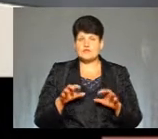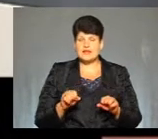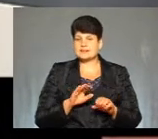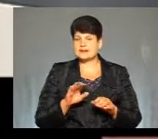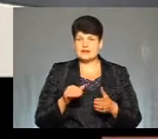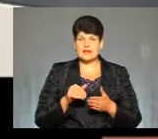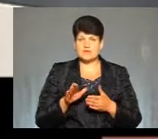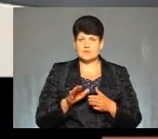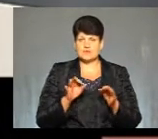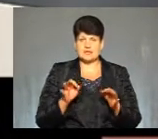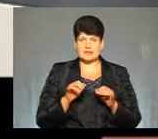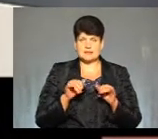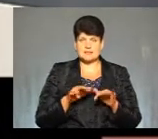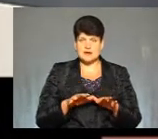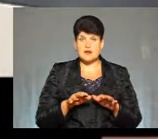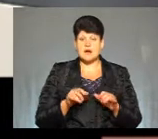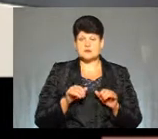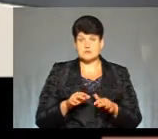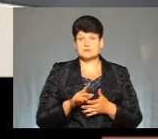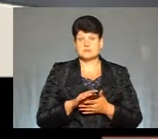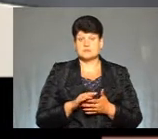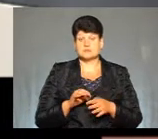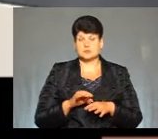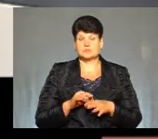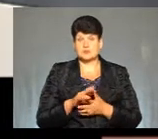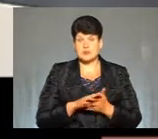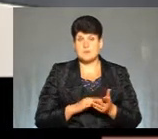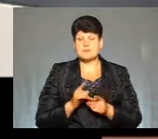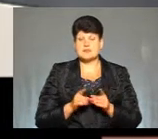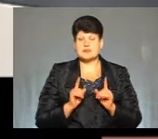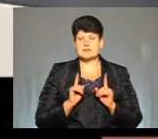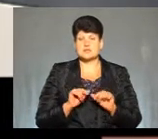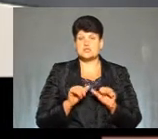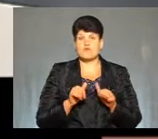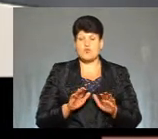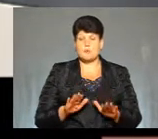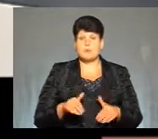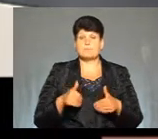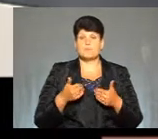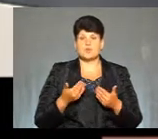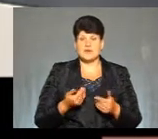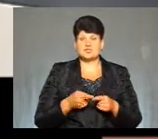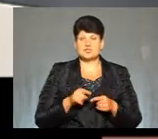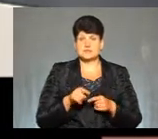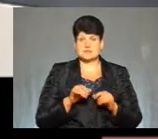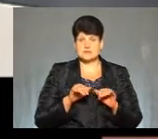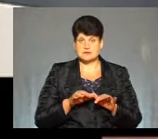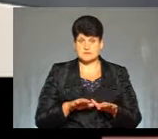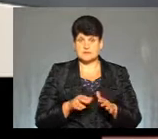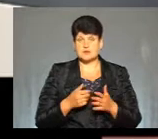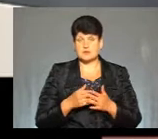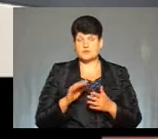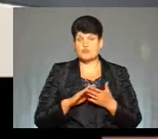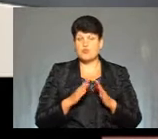від ніяких заходів, а заходи проходять. Тобто міняється лише форма подачі цих заходів. Напевно, в умовах